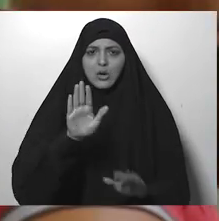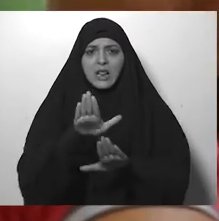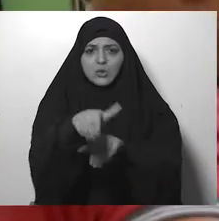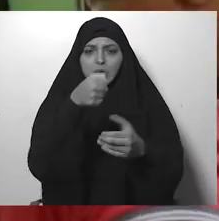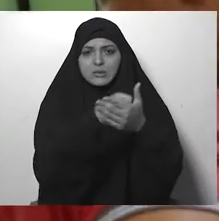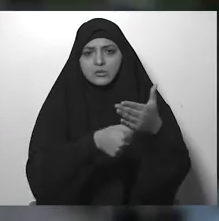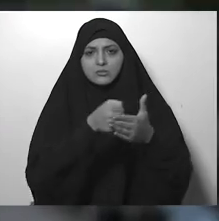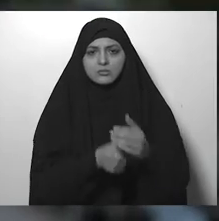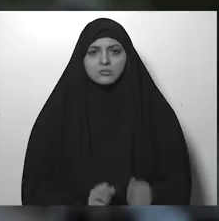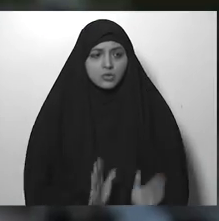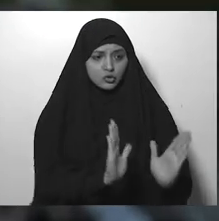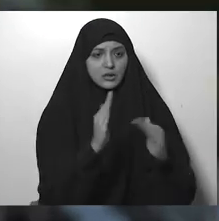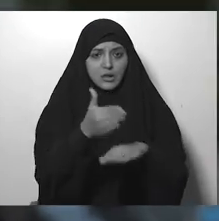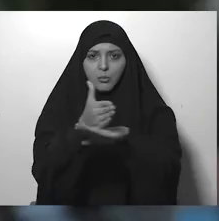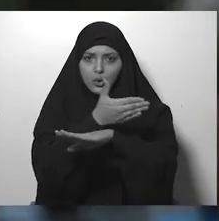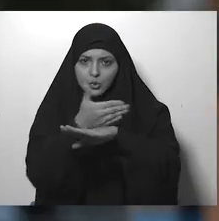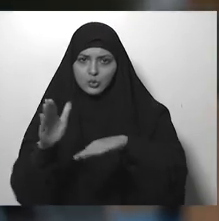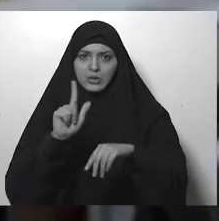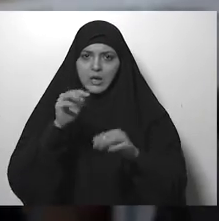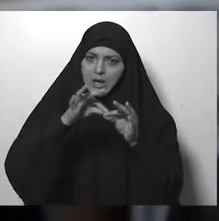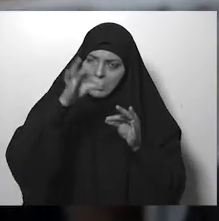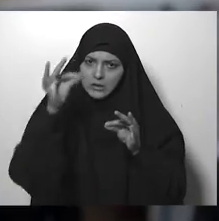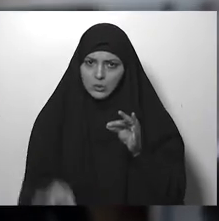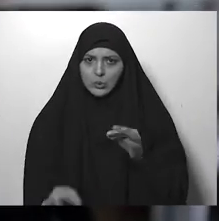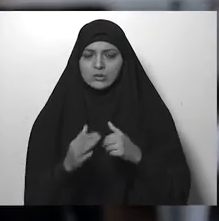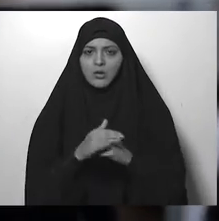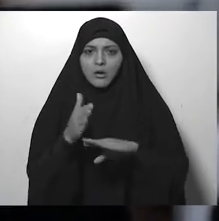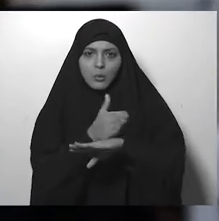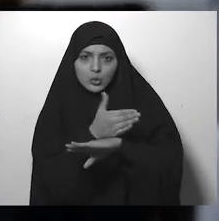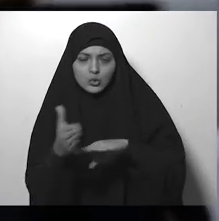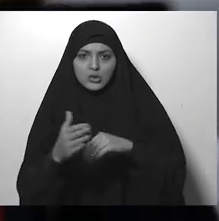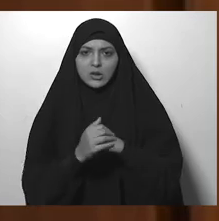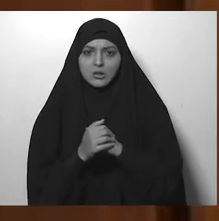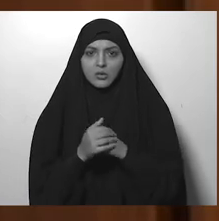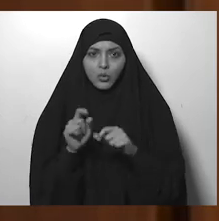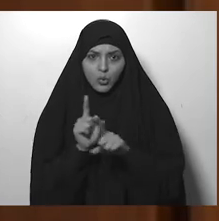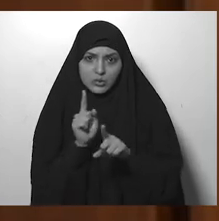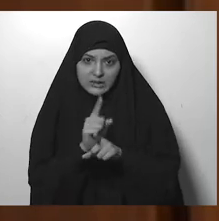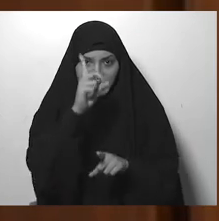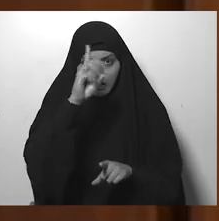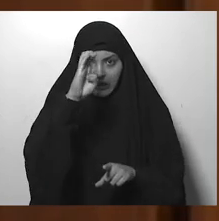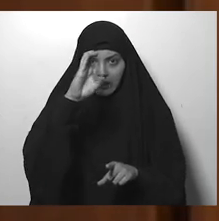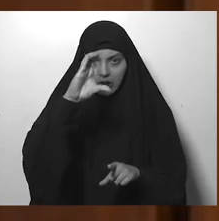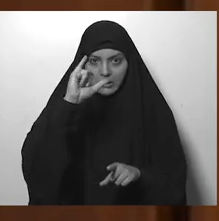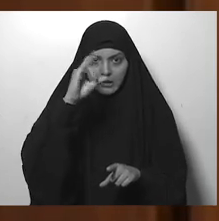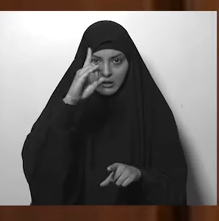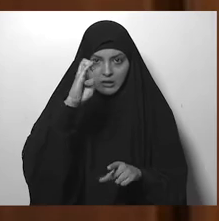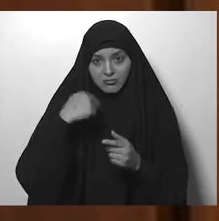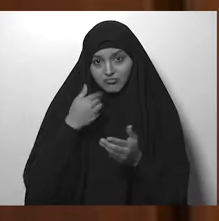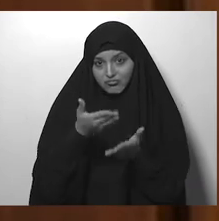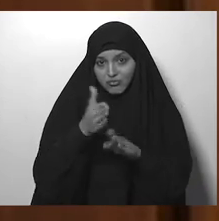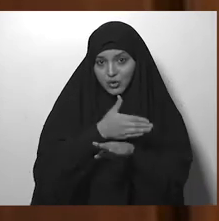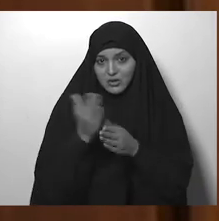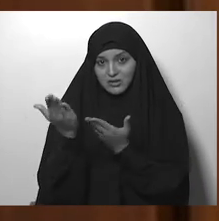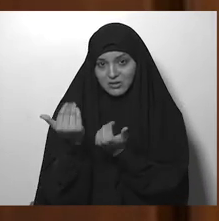plaidoyer chaque projet capitalise les résultats de rejet qui vient est évidemment l'opposition nous mêmes nous espérons